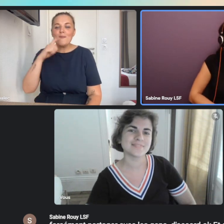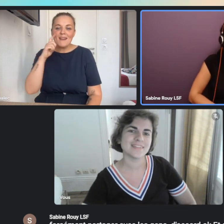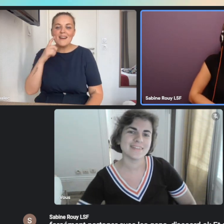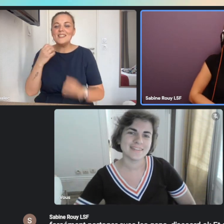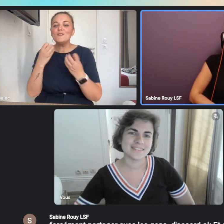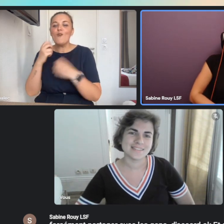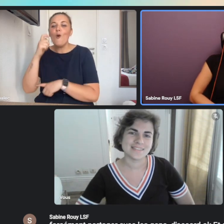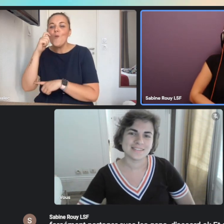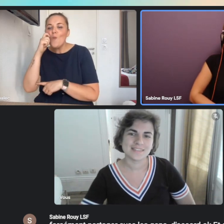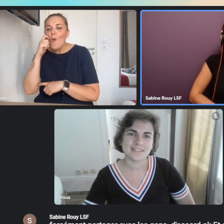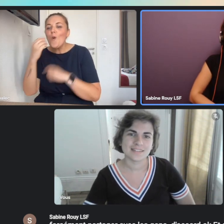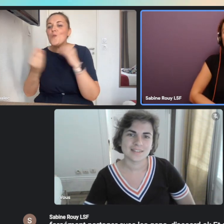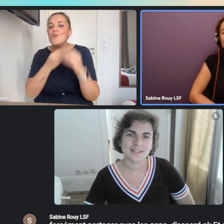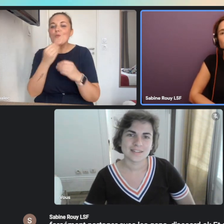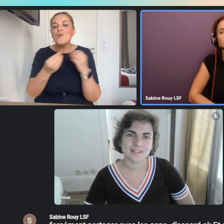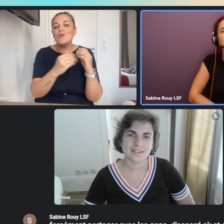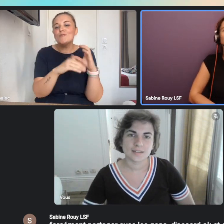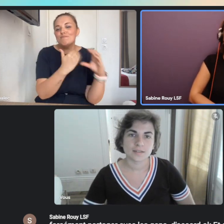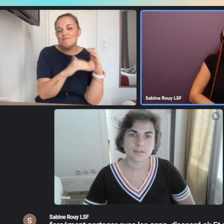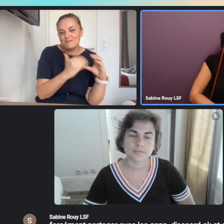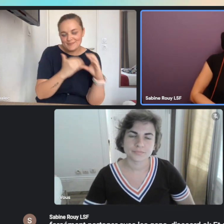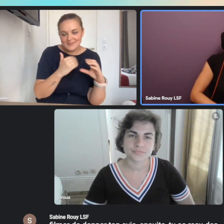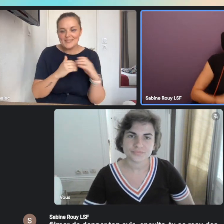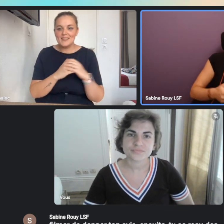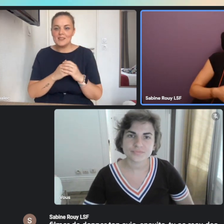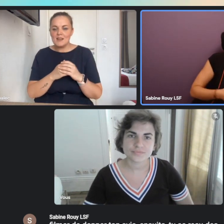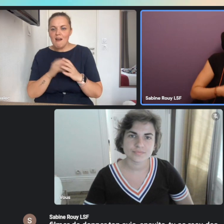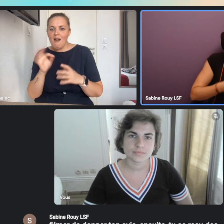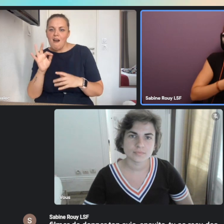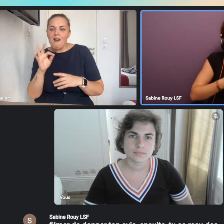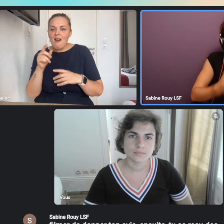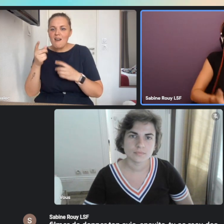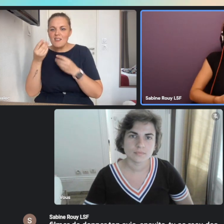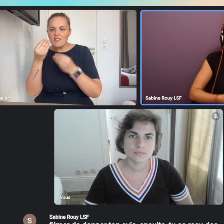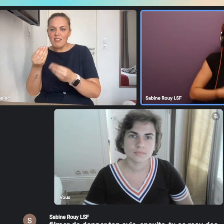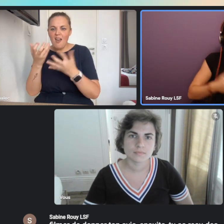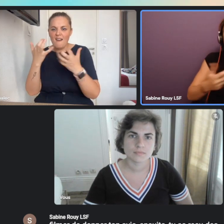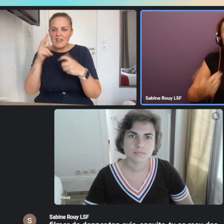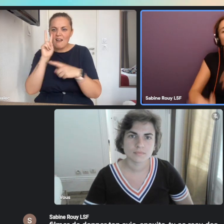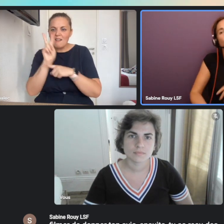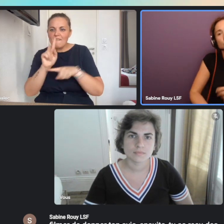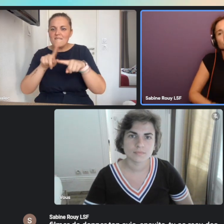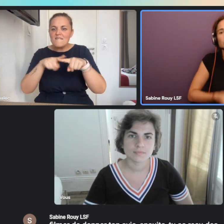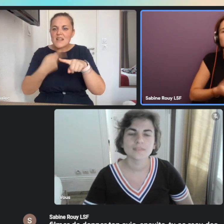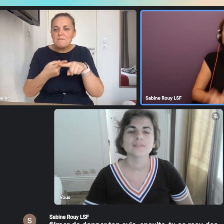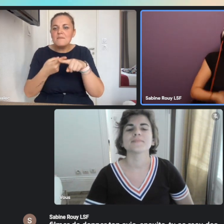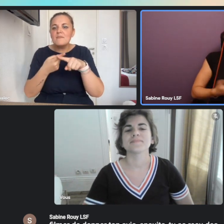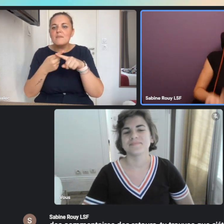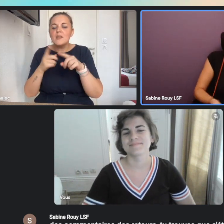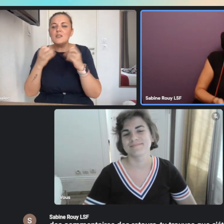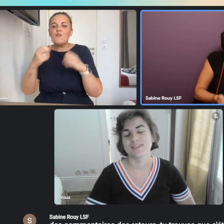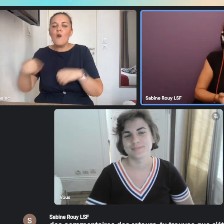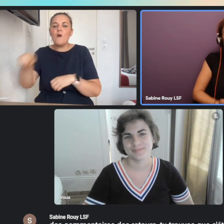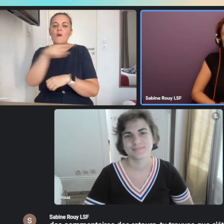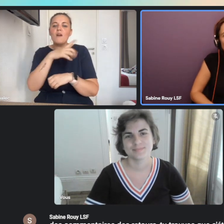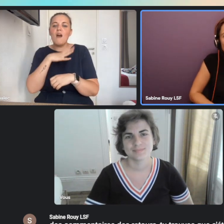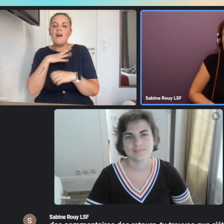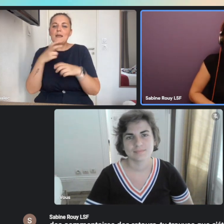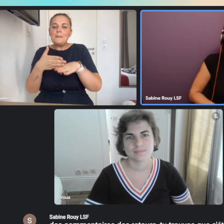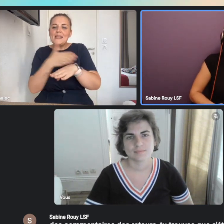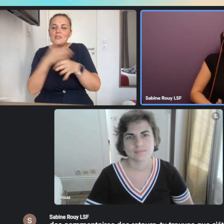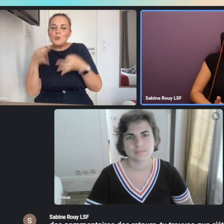Alors effectivement, j'ai remarqué que souvent, que ce soit en physique ou en commentaire, on me dit: «Ah, ça me donne